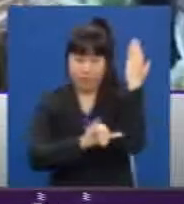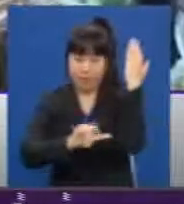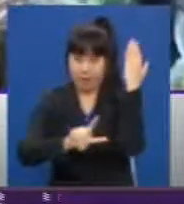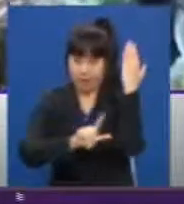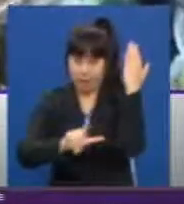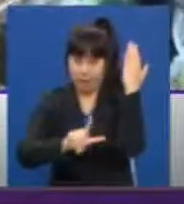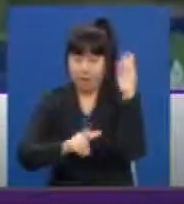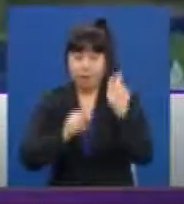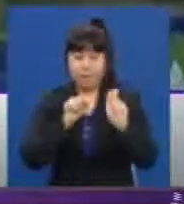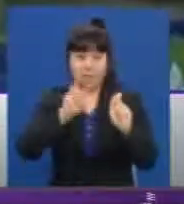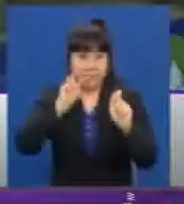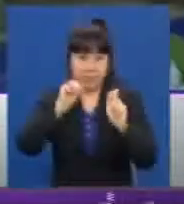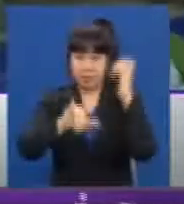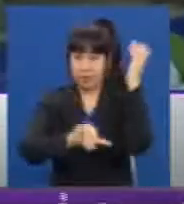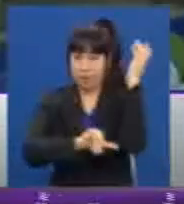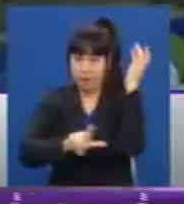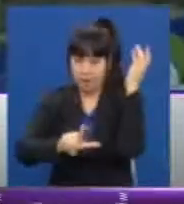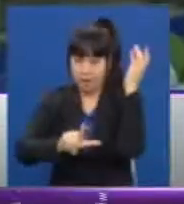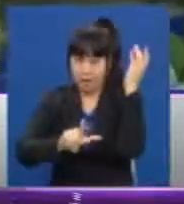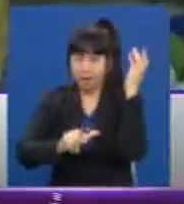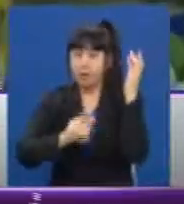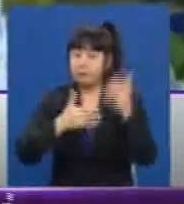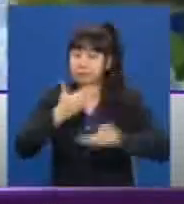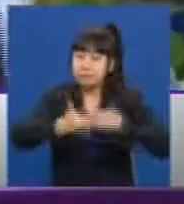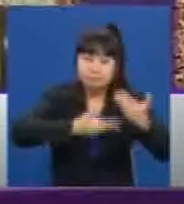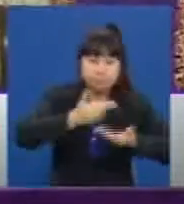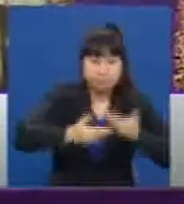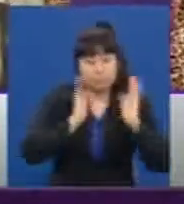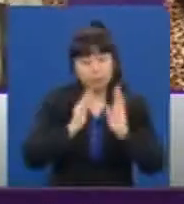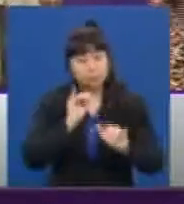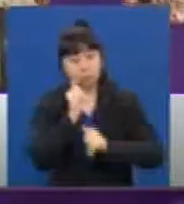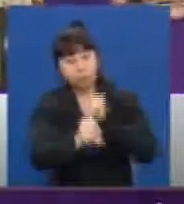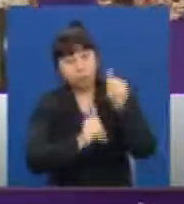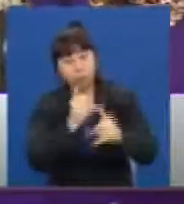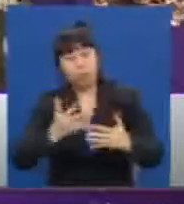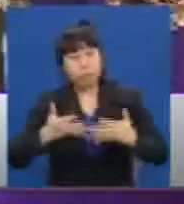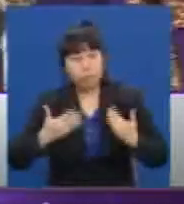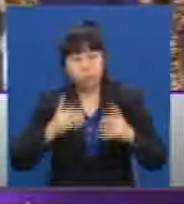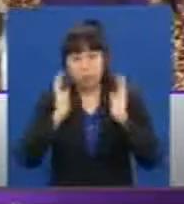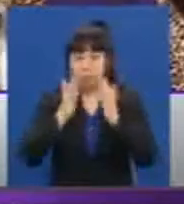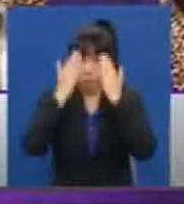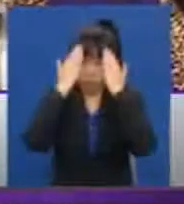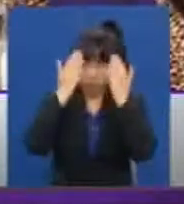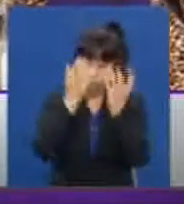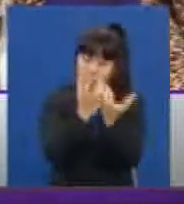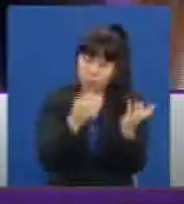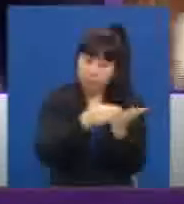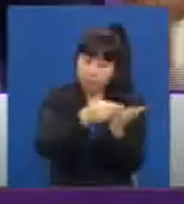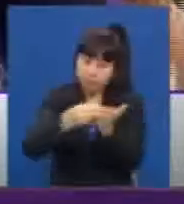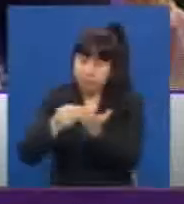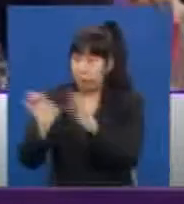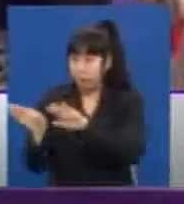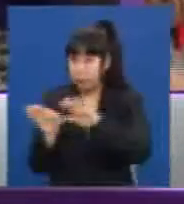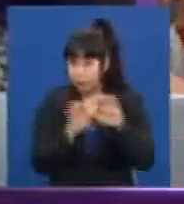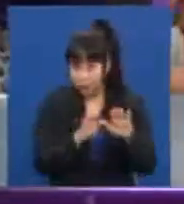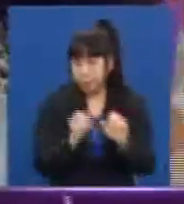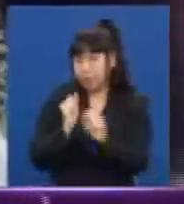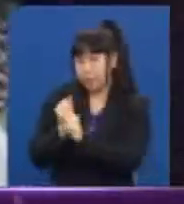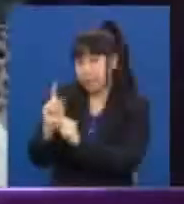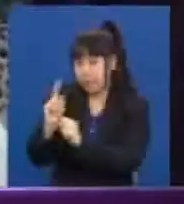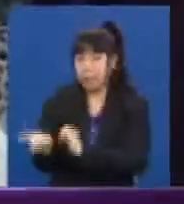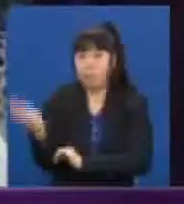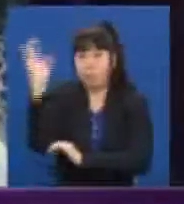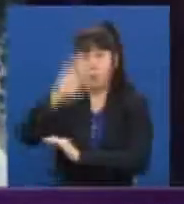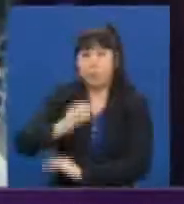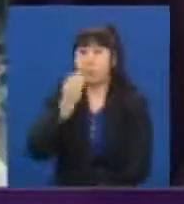นครยะลาอำเภอเมืองจังหวัดยะลาบรรยากาศเป็นไปอย่างคึกคักชาวมุสลิมต่างไปจับจ่ายซื้อของเพื่อเตรียมไว้สำหรับการถือ